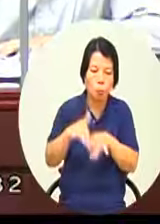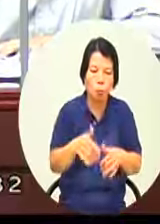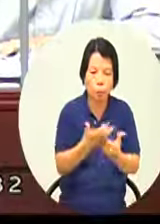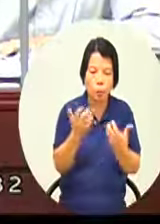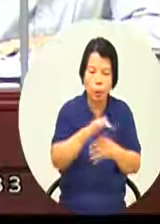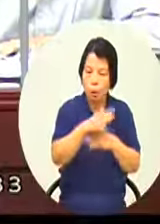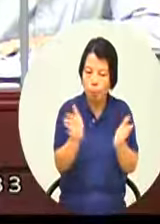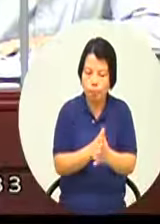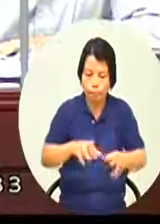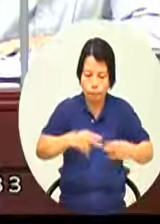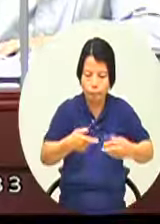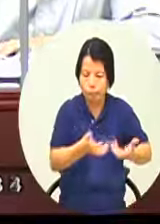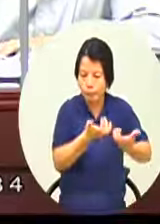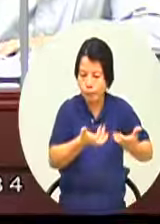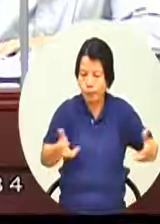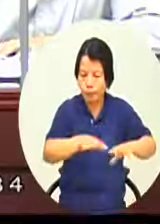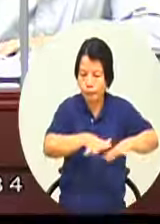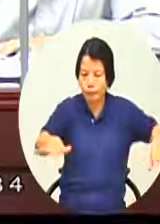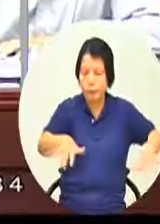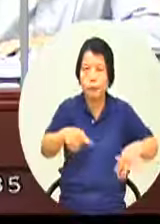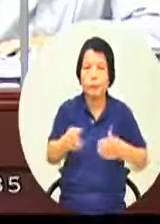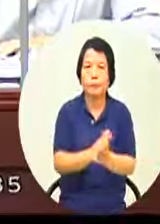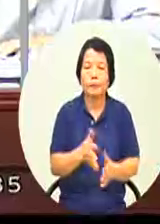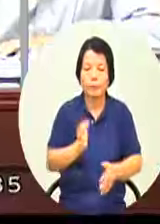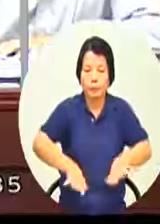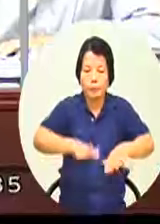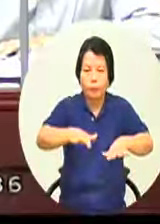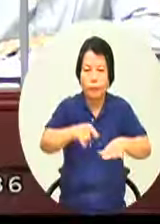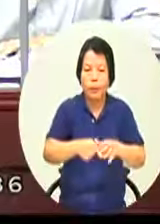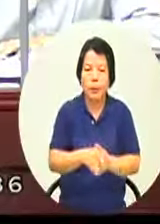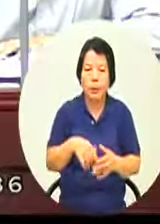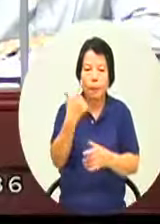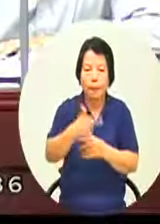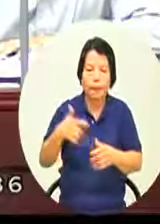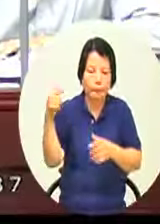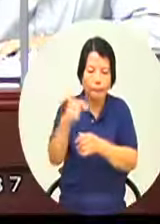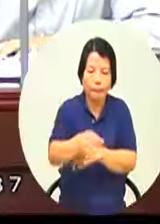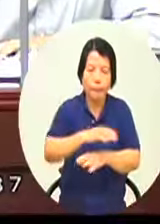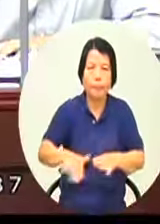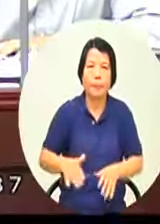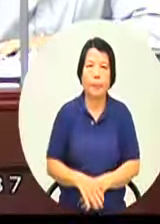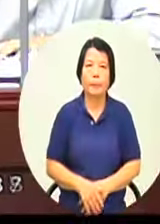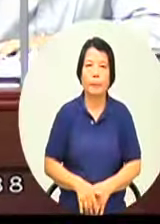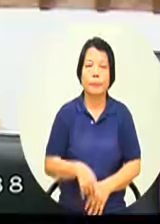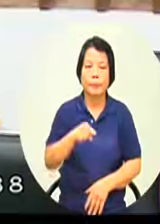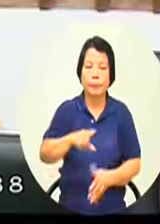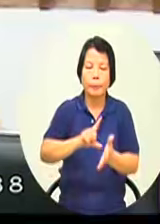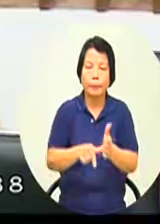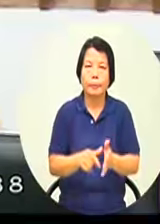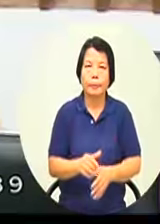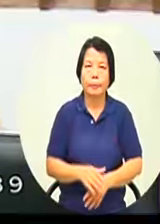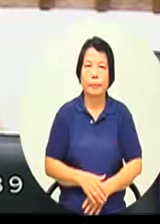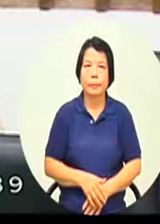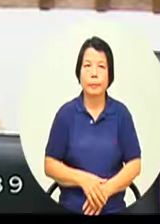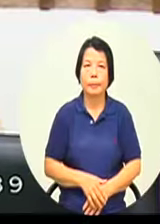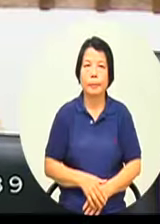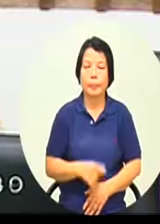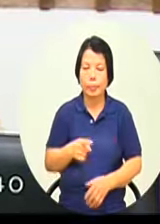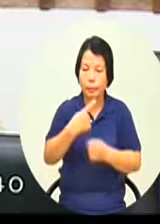分洪出去，那这个会淹水的这个区域就会慢慢减缓。 所以它这个时间就是你讲